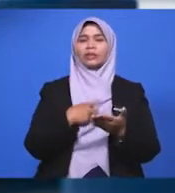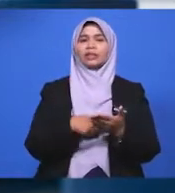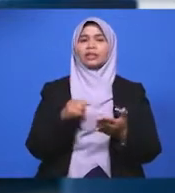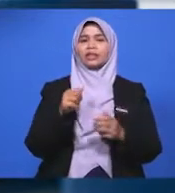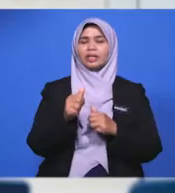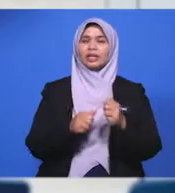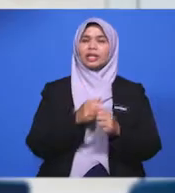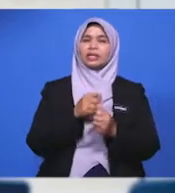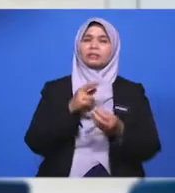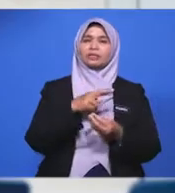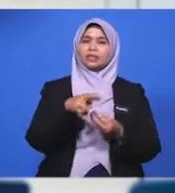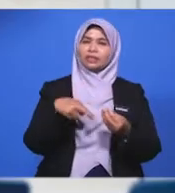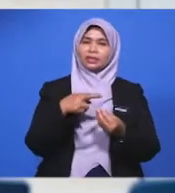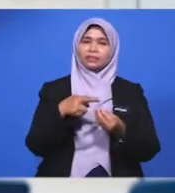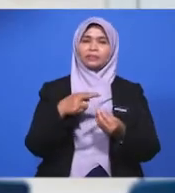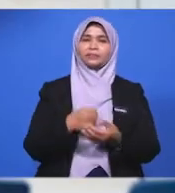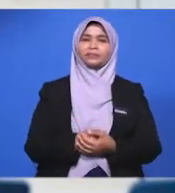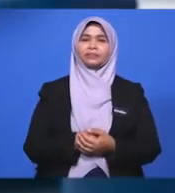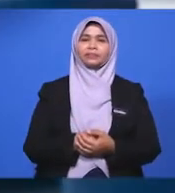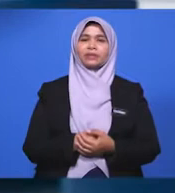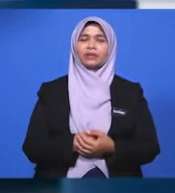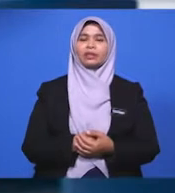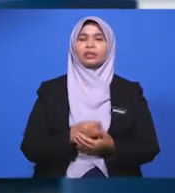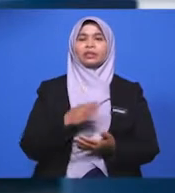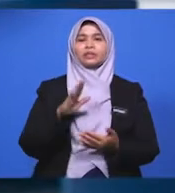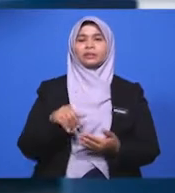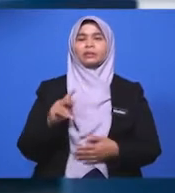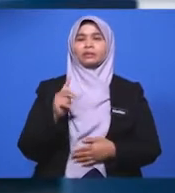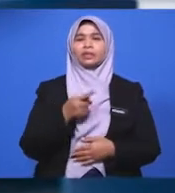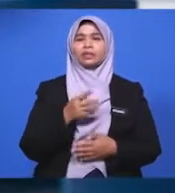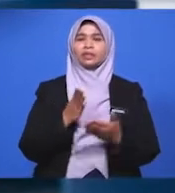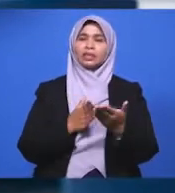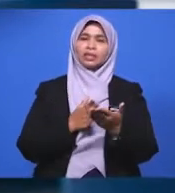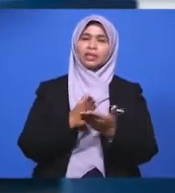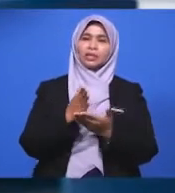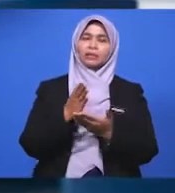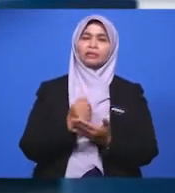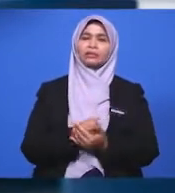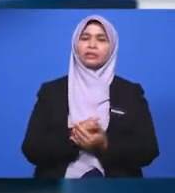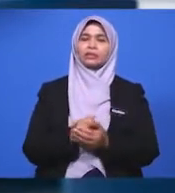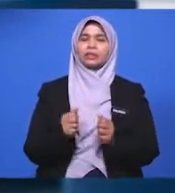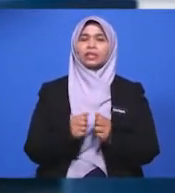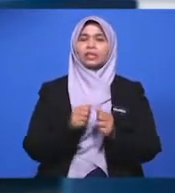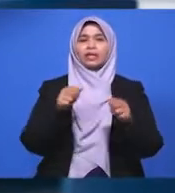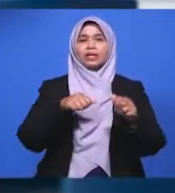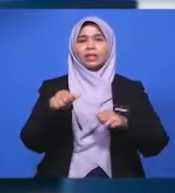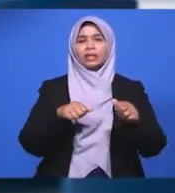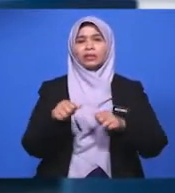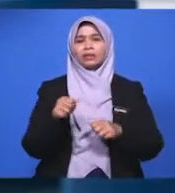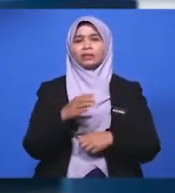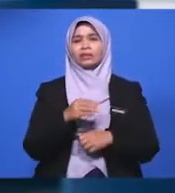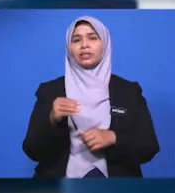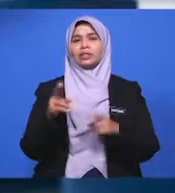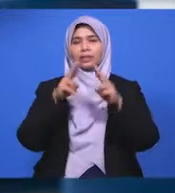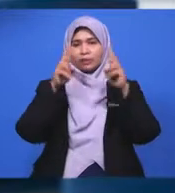sekitar. Baiklah murid-murid, sebelum kita teruskan dengan aktiviti dan